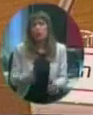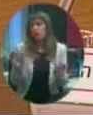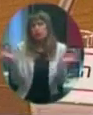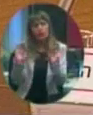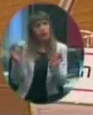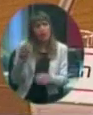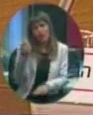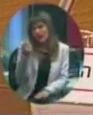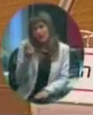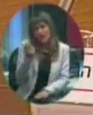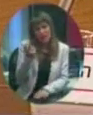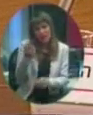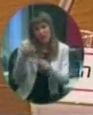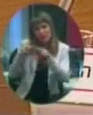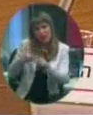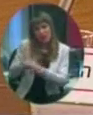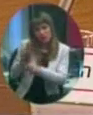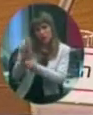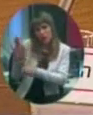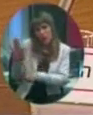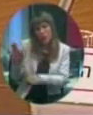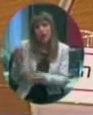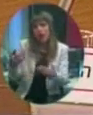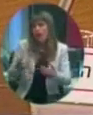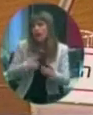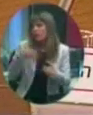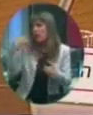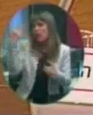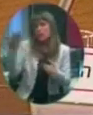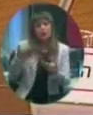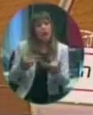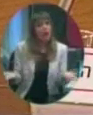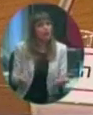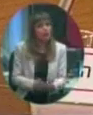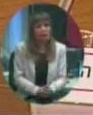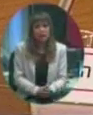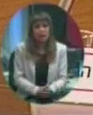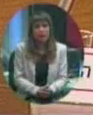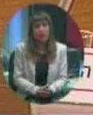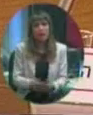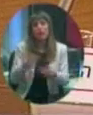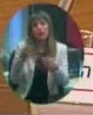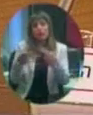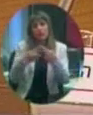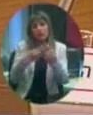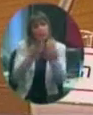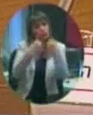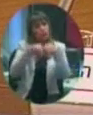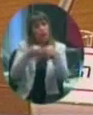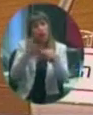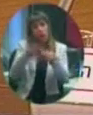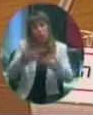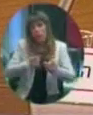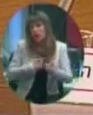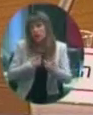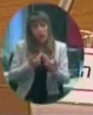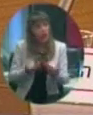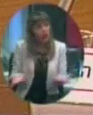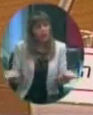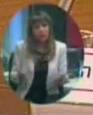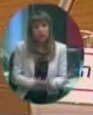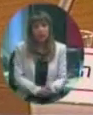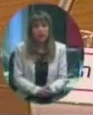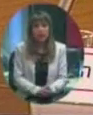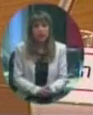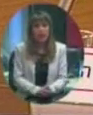בלי עזרה מחוץ, ובאנו בלי קרובי משפחה בעצם, כן, שיכולים לממן אותנו ולעזור לנו, אז